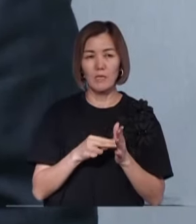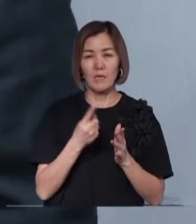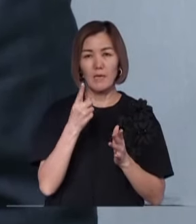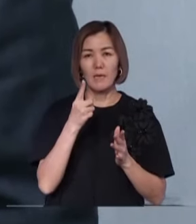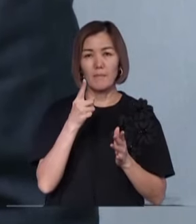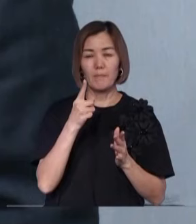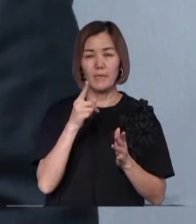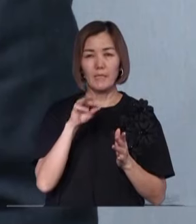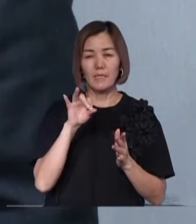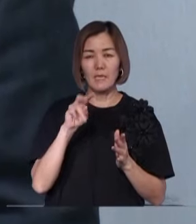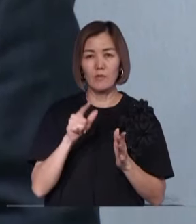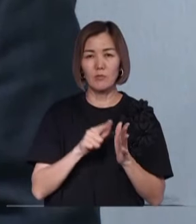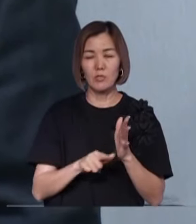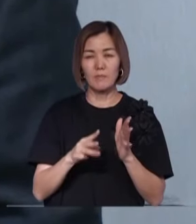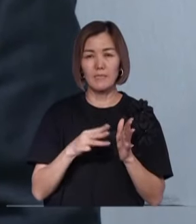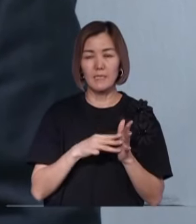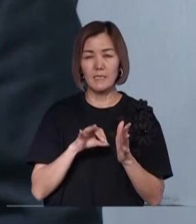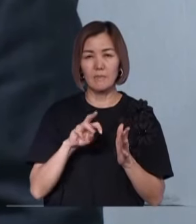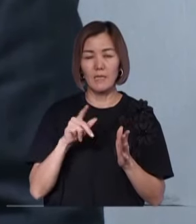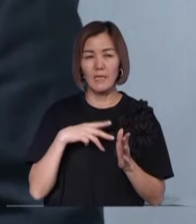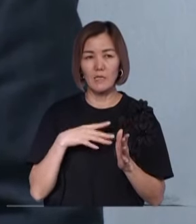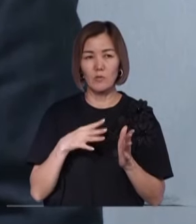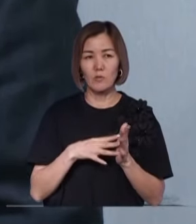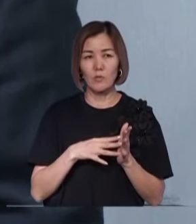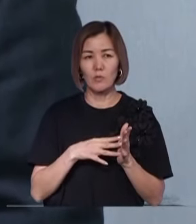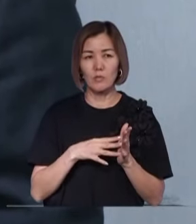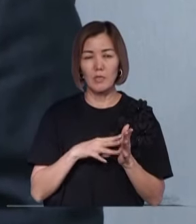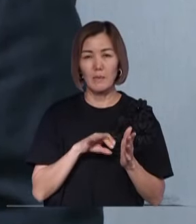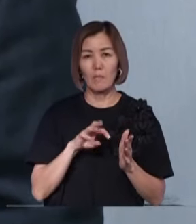1 триллион 78 миллиард 9 теңгені құрайды.